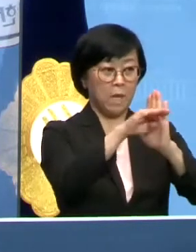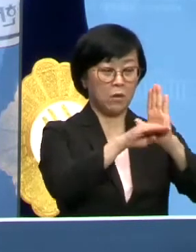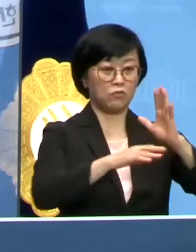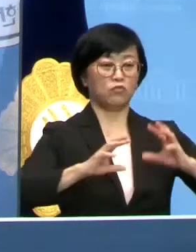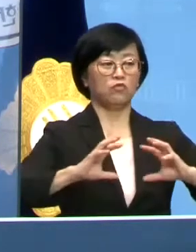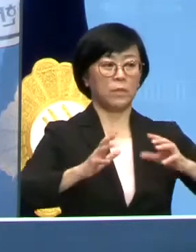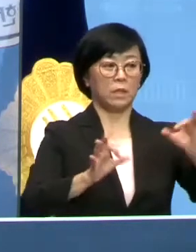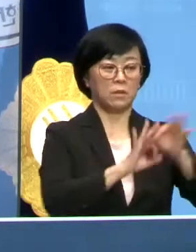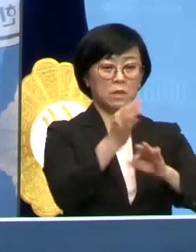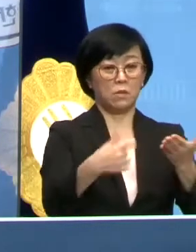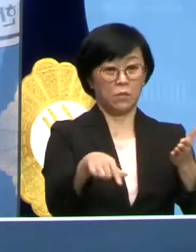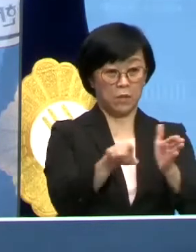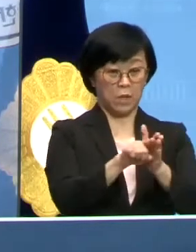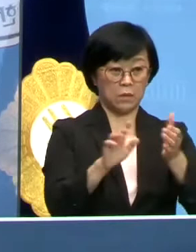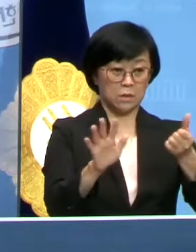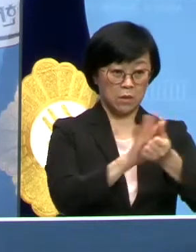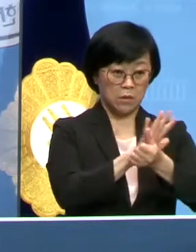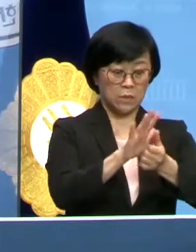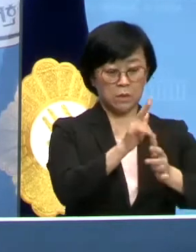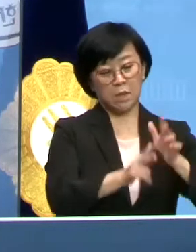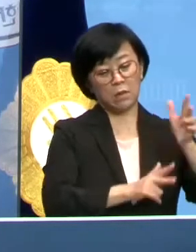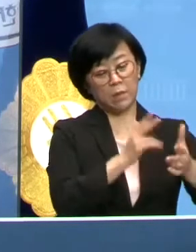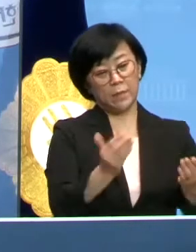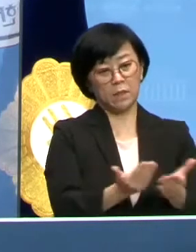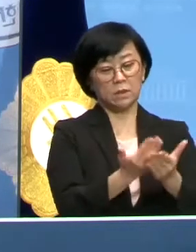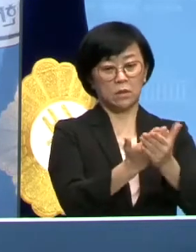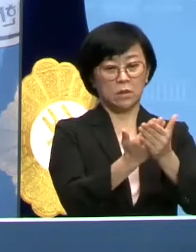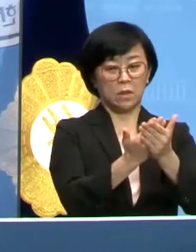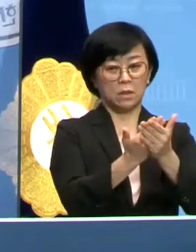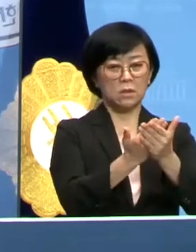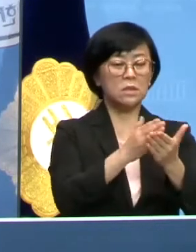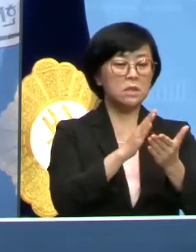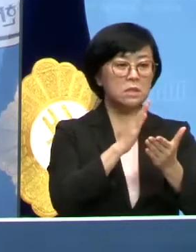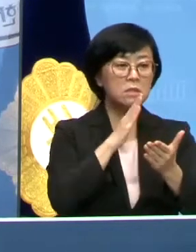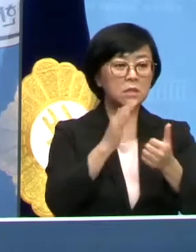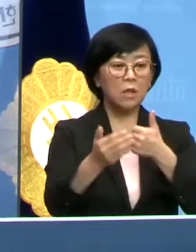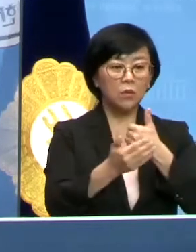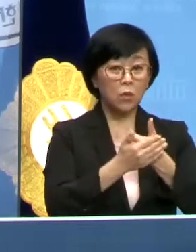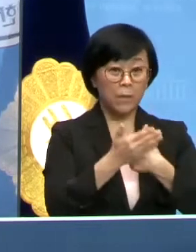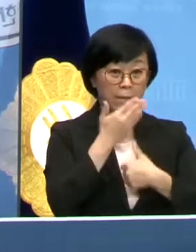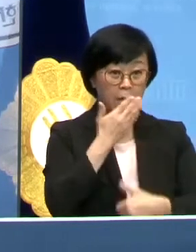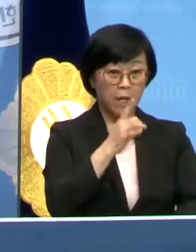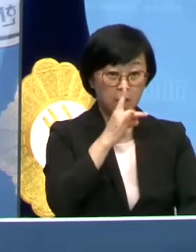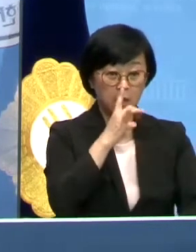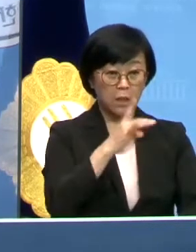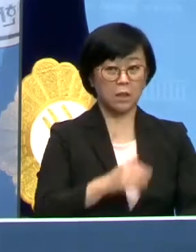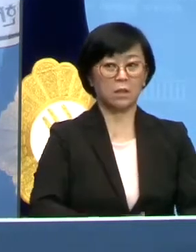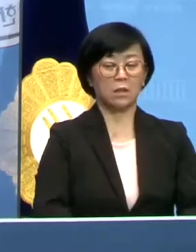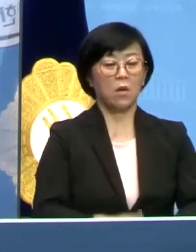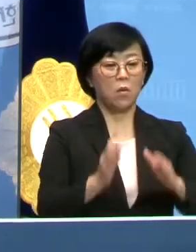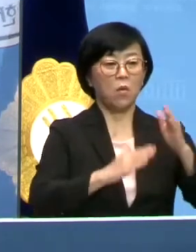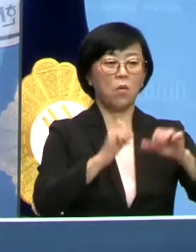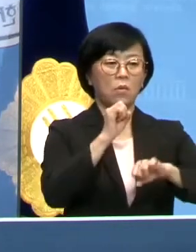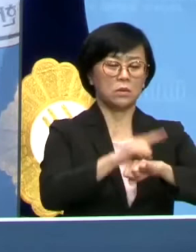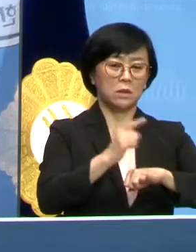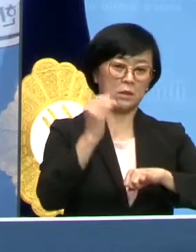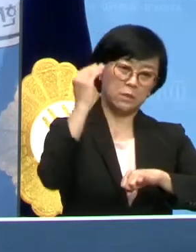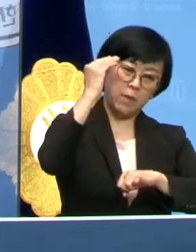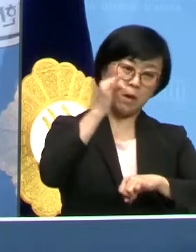국민경제를 위한 서비스 산업 발전의 시 질적 도움은 되지 않으면서 공성을